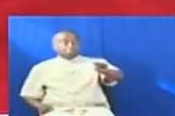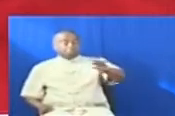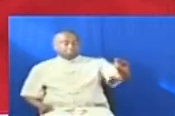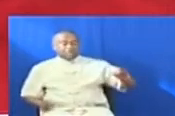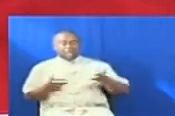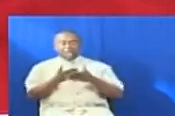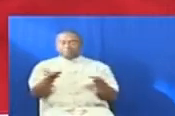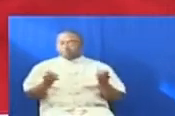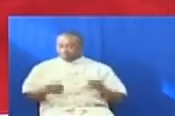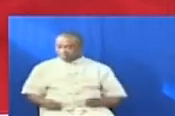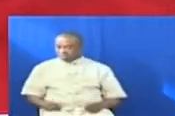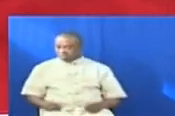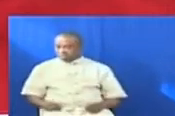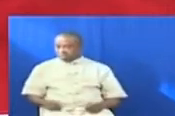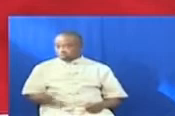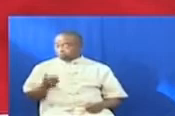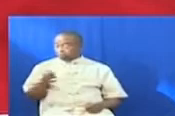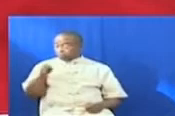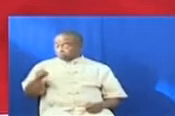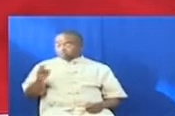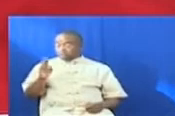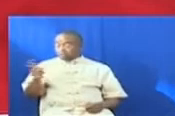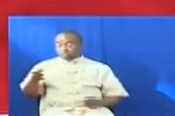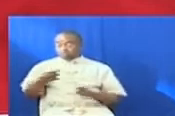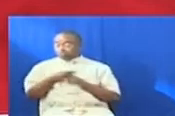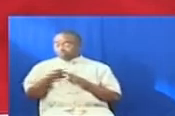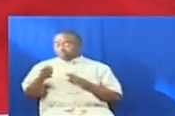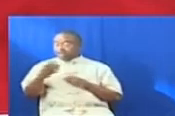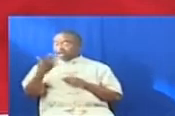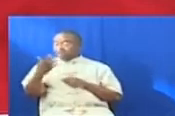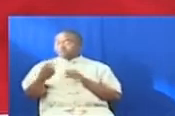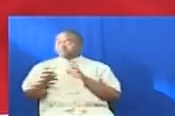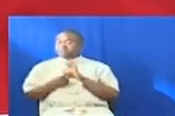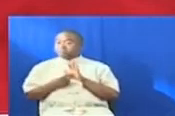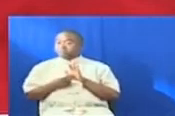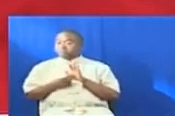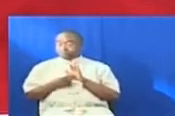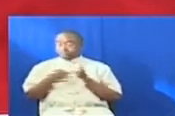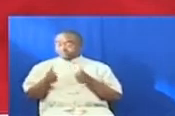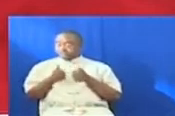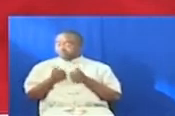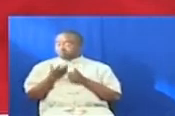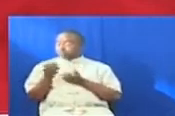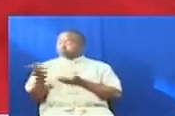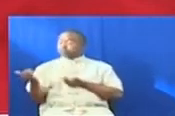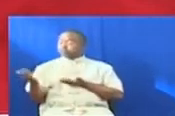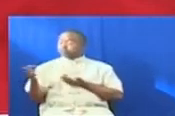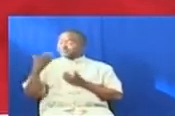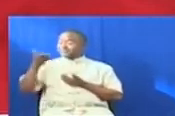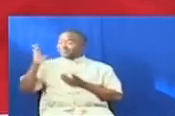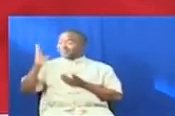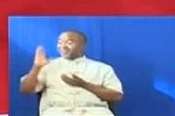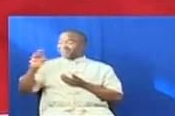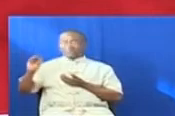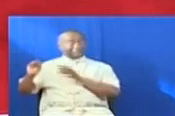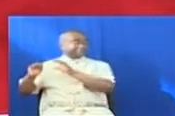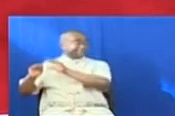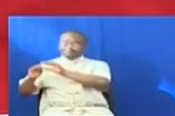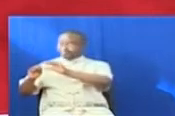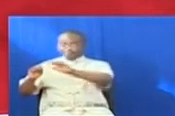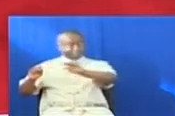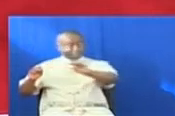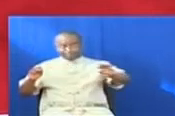sababu hizo halmashauri 157 ambazo zilihitaji kupokea hizo fedha hawajapelekewa fedha za bilioni